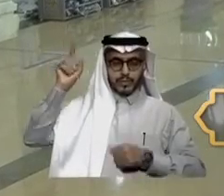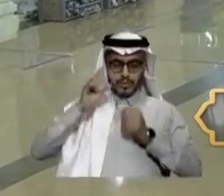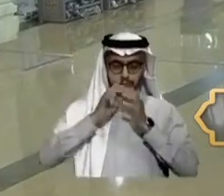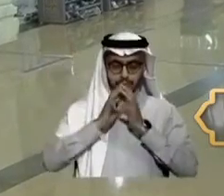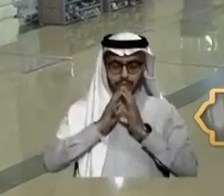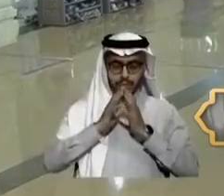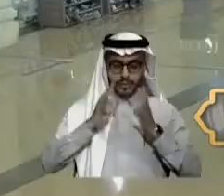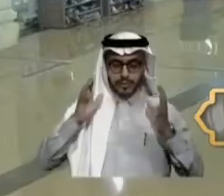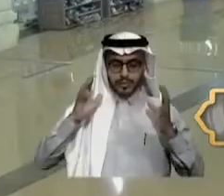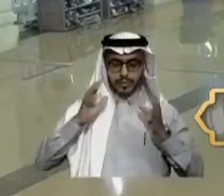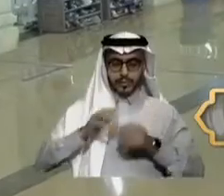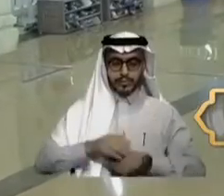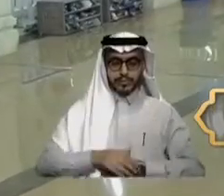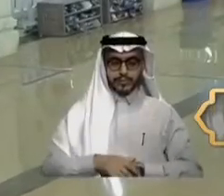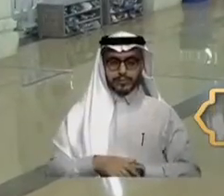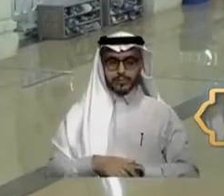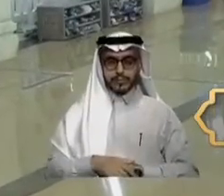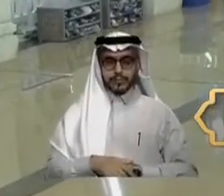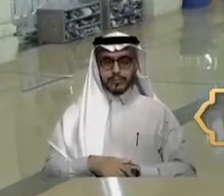الله أكبر،